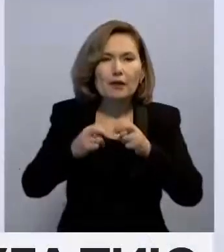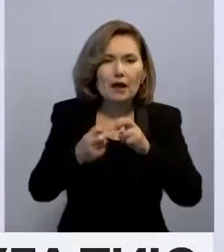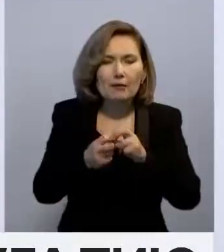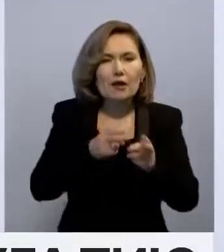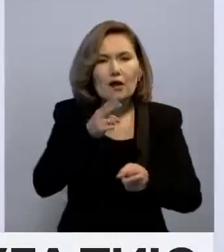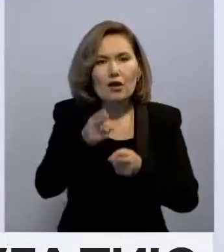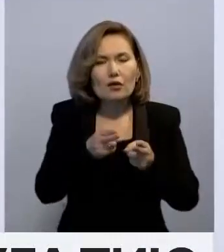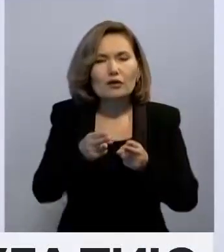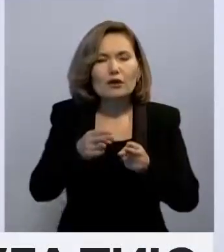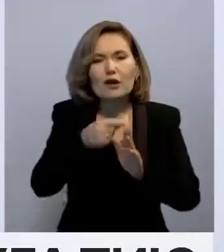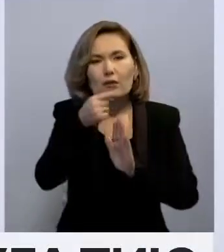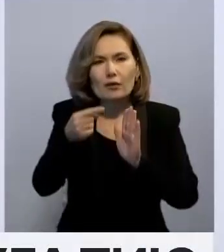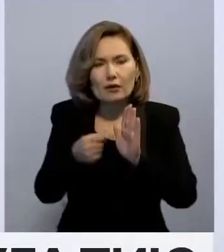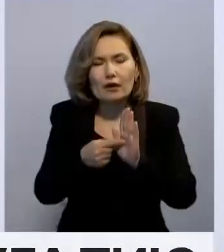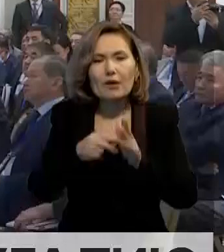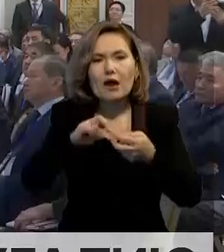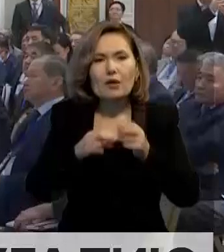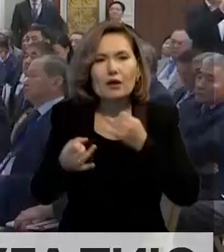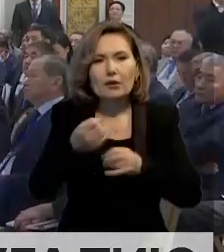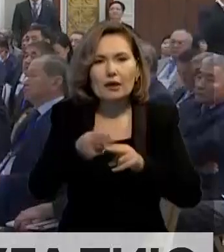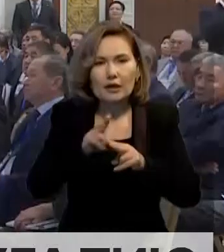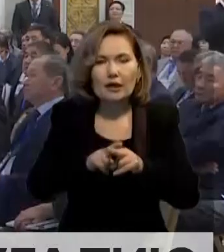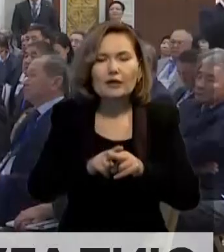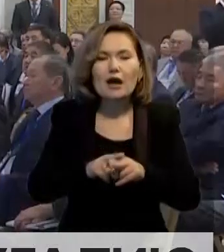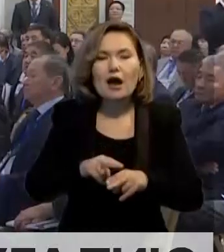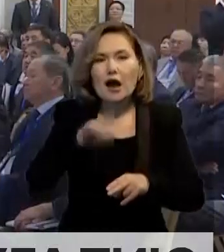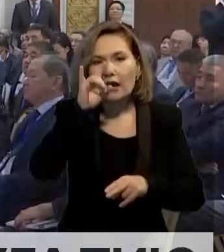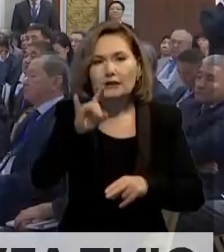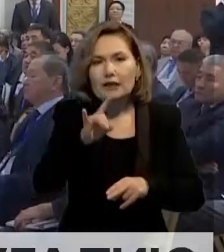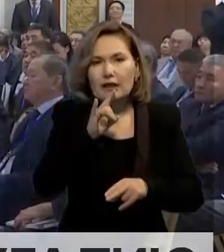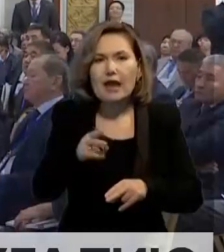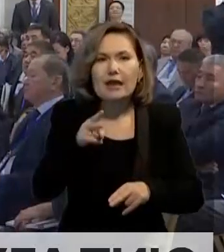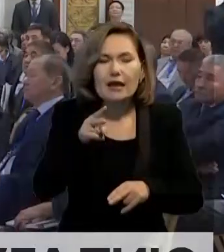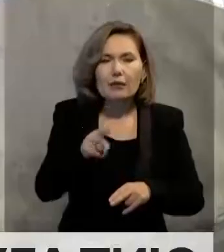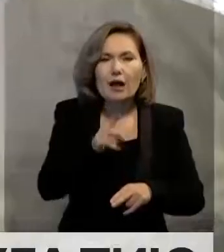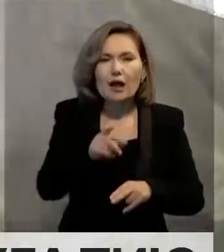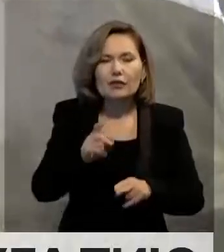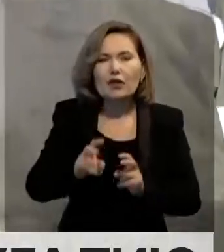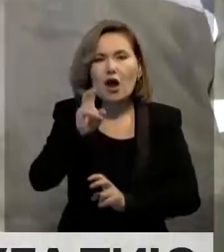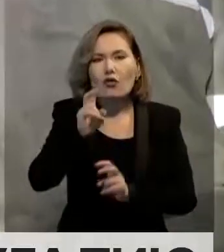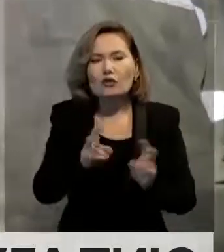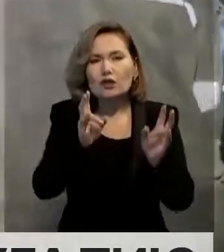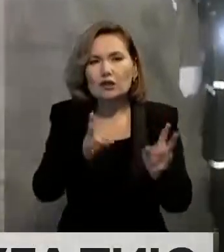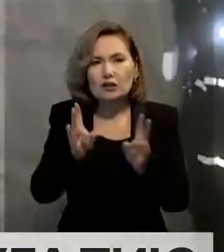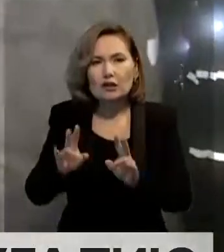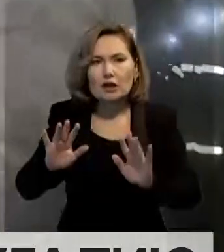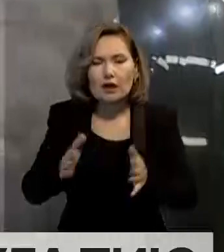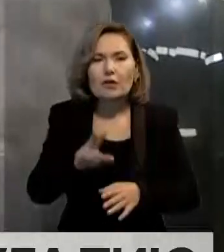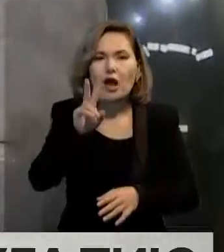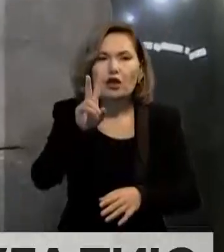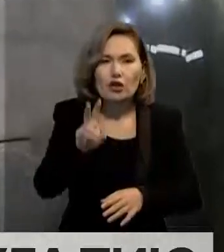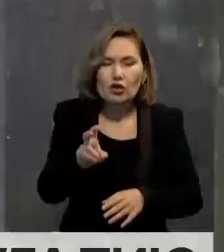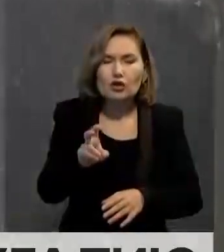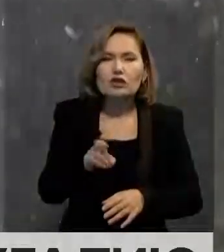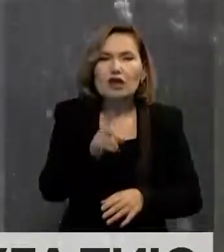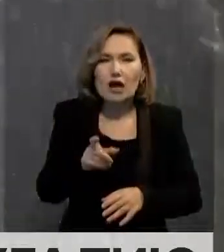проблемаларды көтеріп, шешу жолдарында ұсынды. Мәліметтерге қарағанда елде жылына 2000-дай адам өндірістік жарақат алады, 200-ге жуығы жұмыс